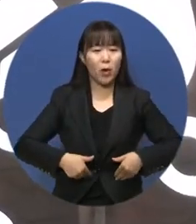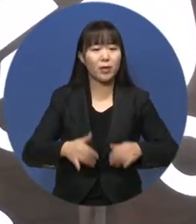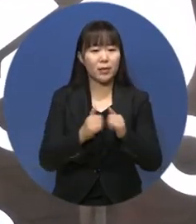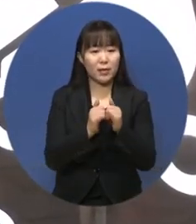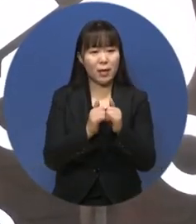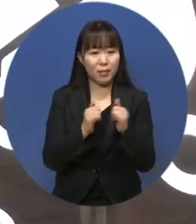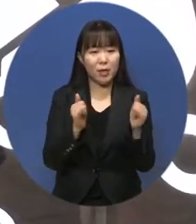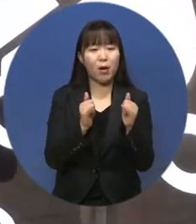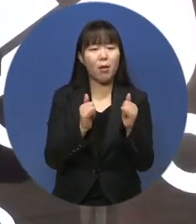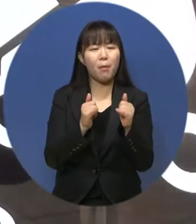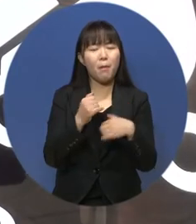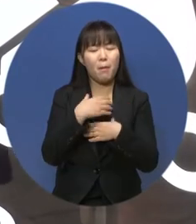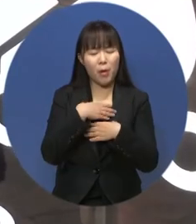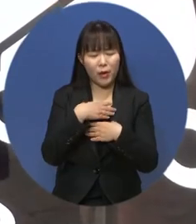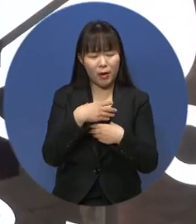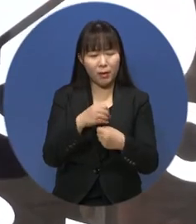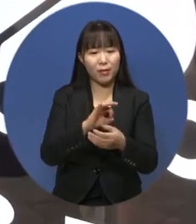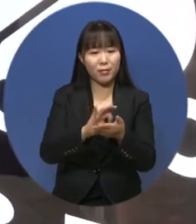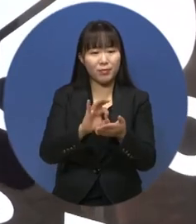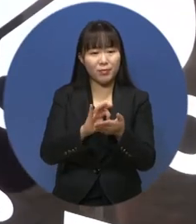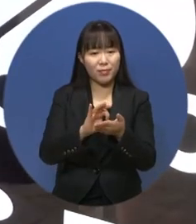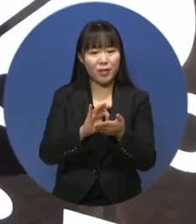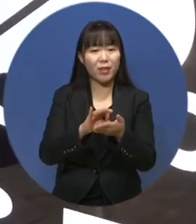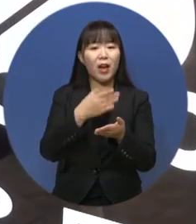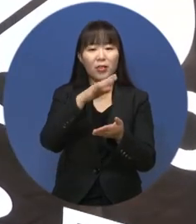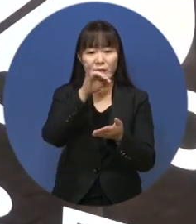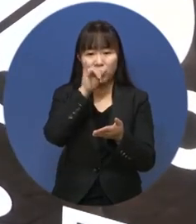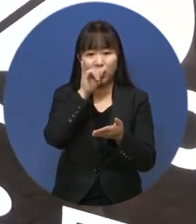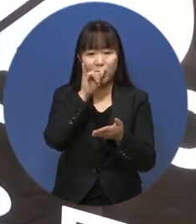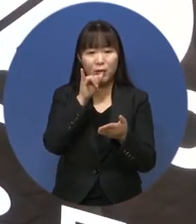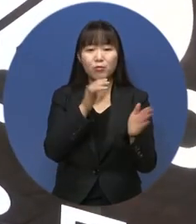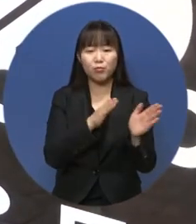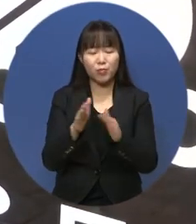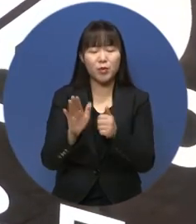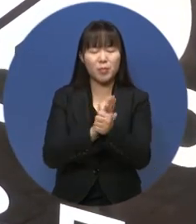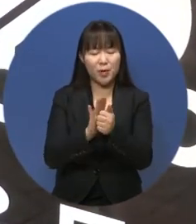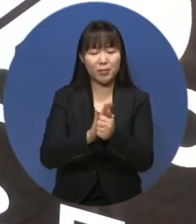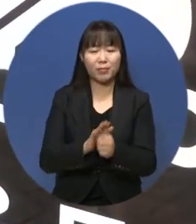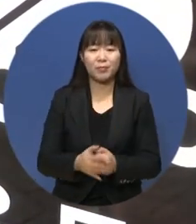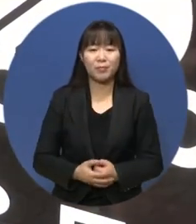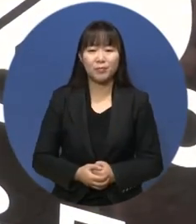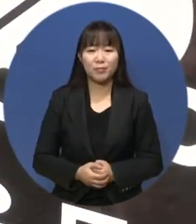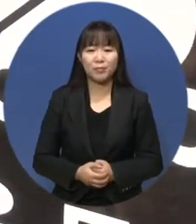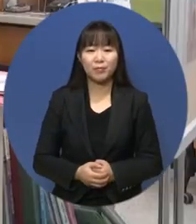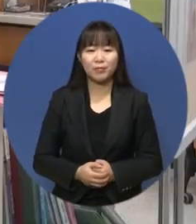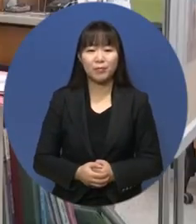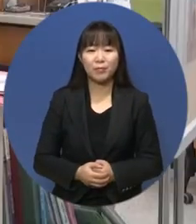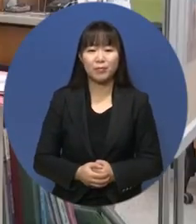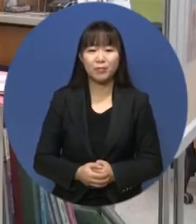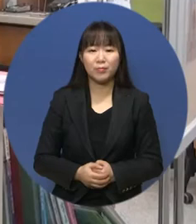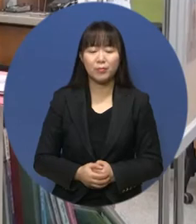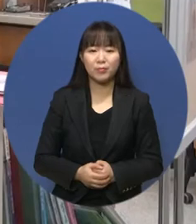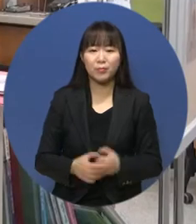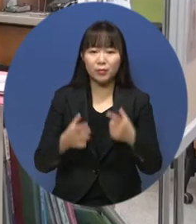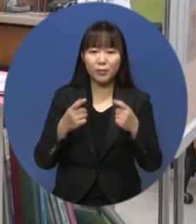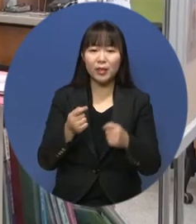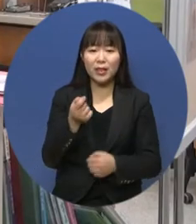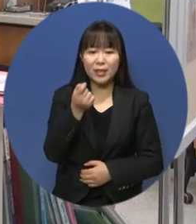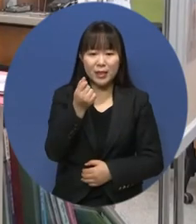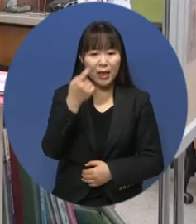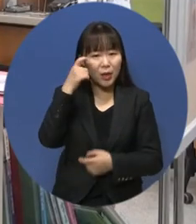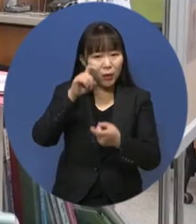민원인이 언제나 편리하게 사용할 수 있도록 배려하고 있습니다 이처럼 작은